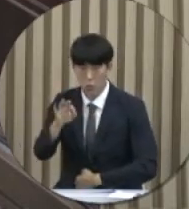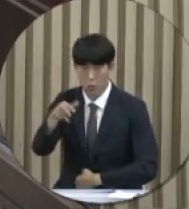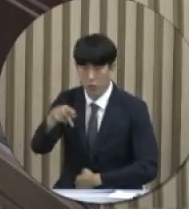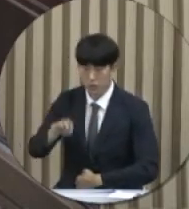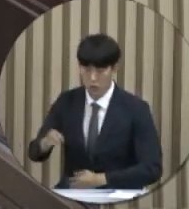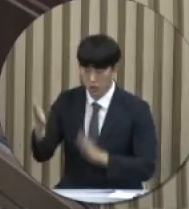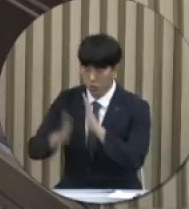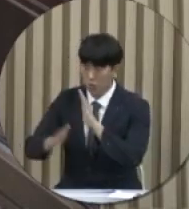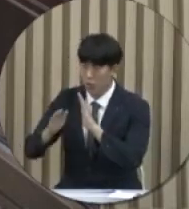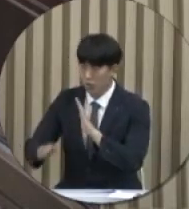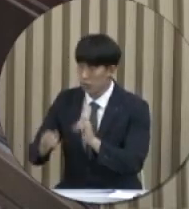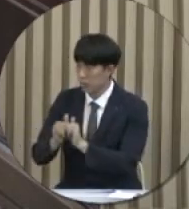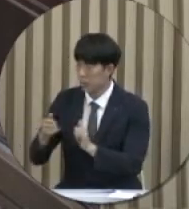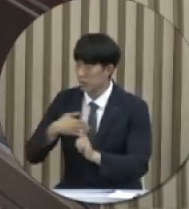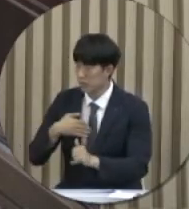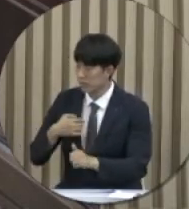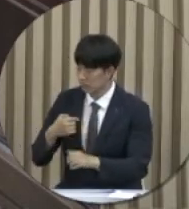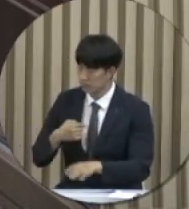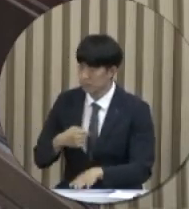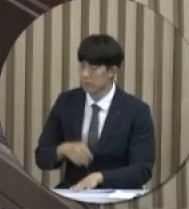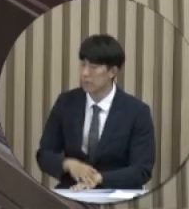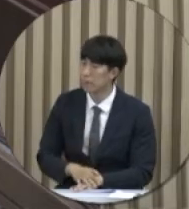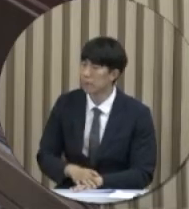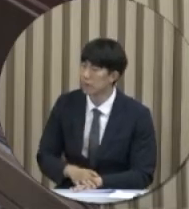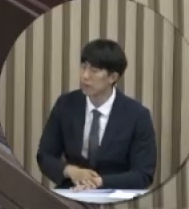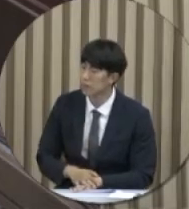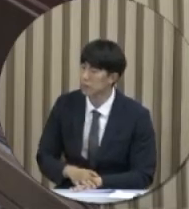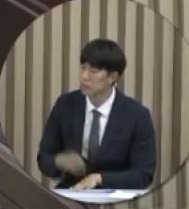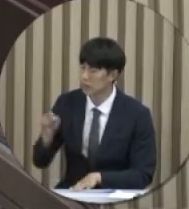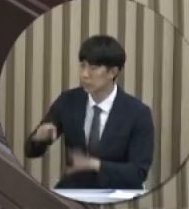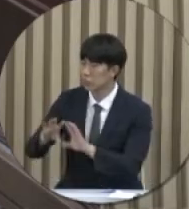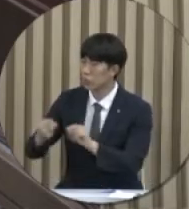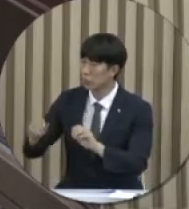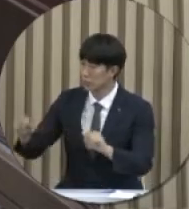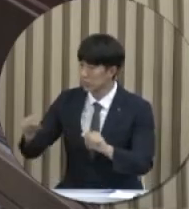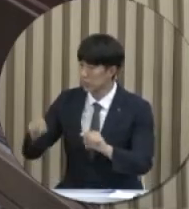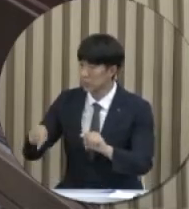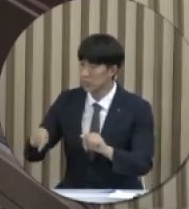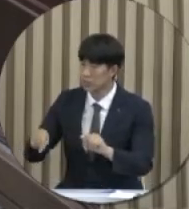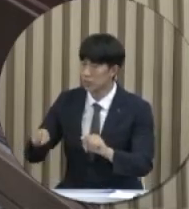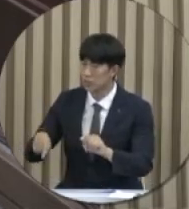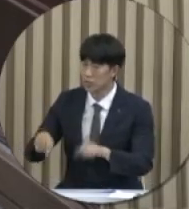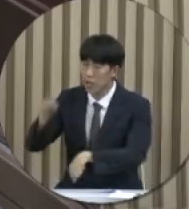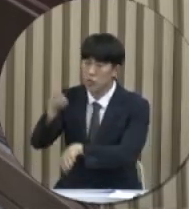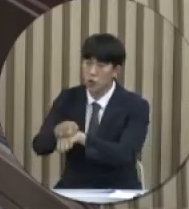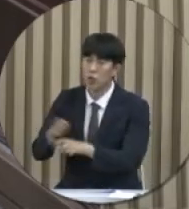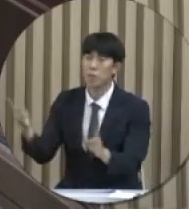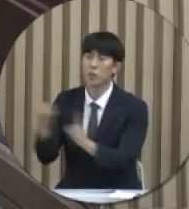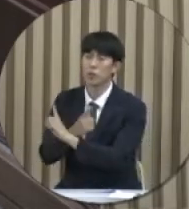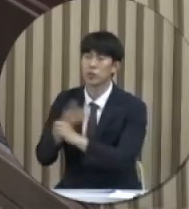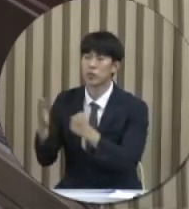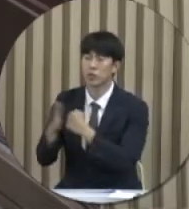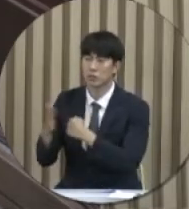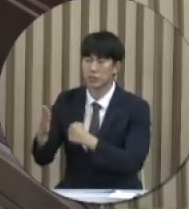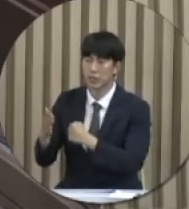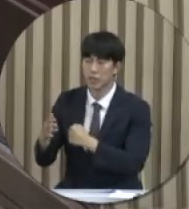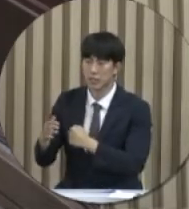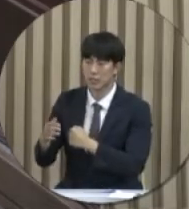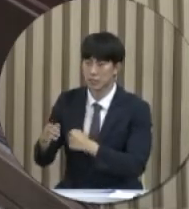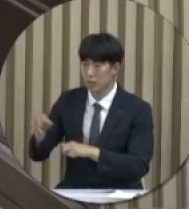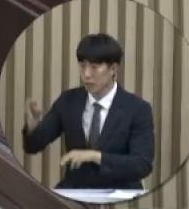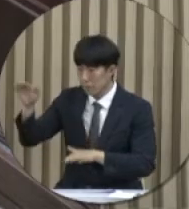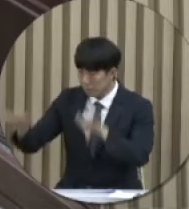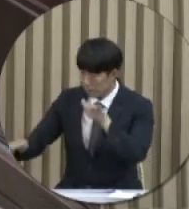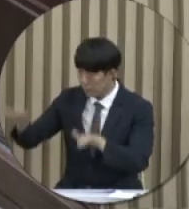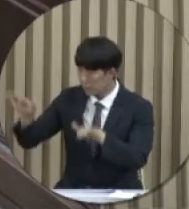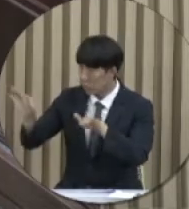방식이 있는데요. 저는 그 사람이 그 토지가 평질 변경됨으로 인하여 차액을 얻는 거에 몇